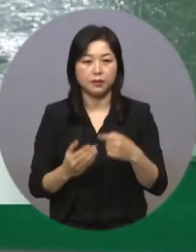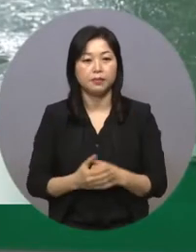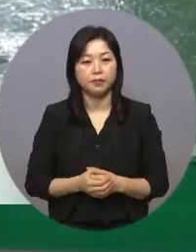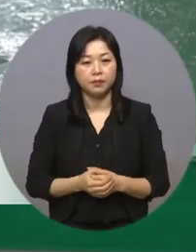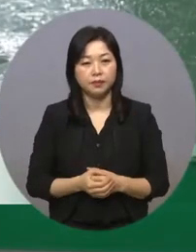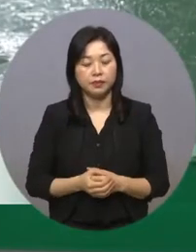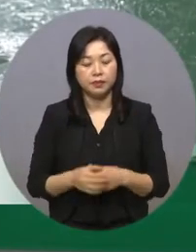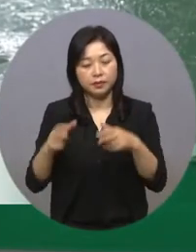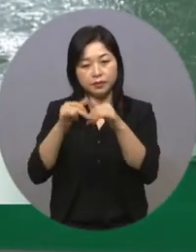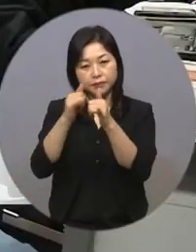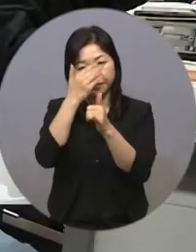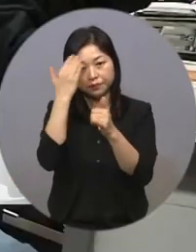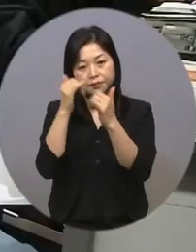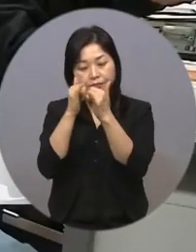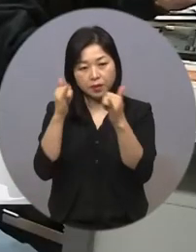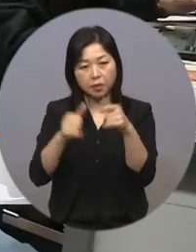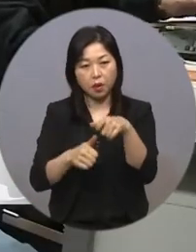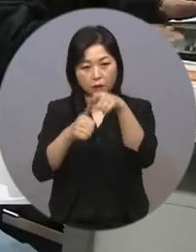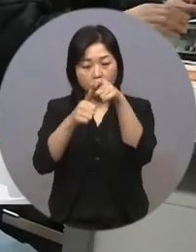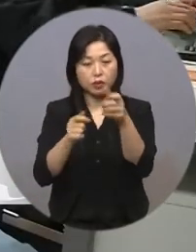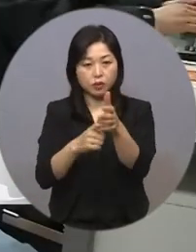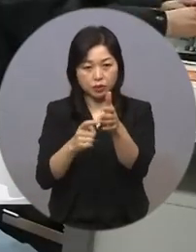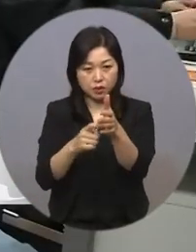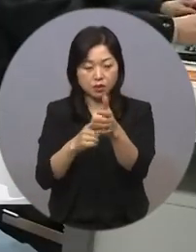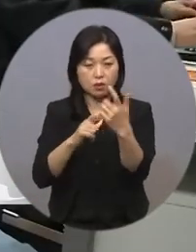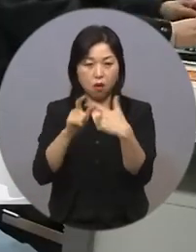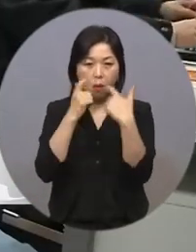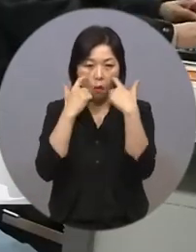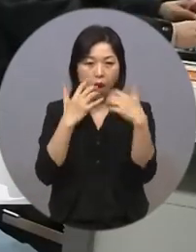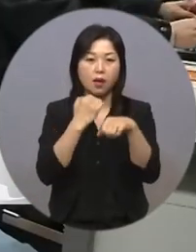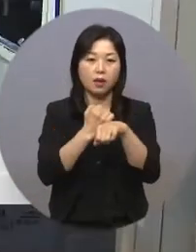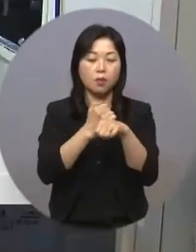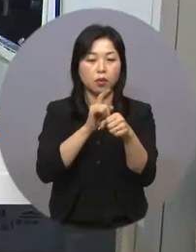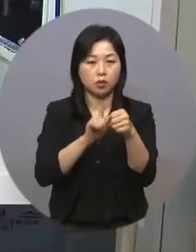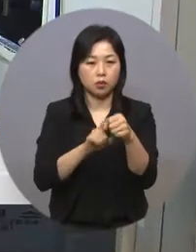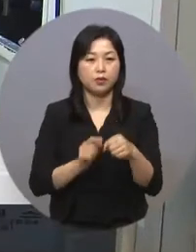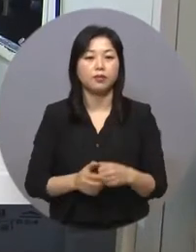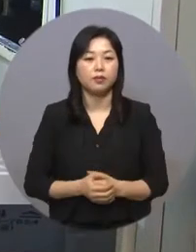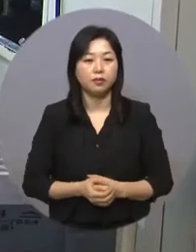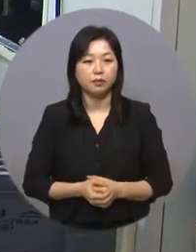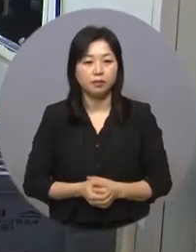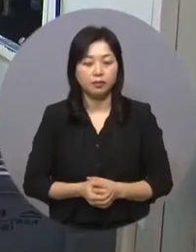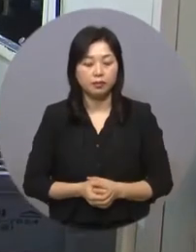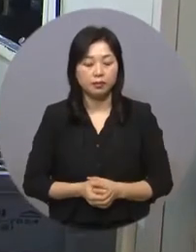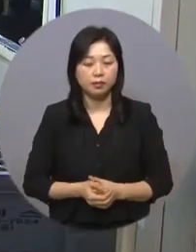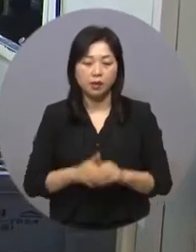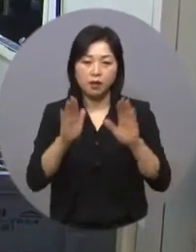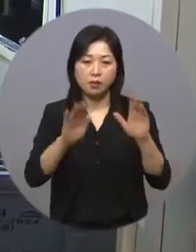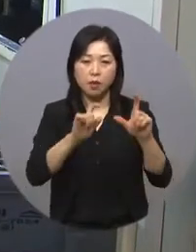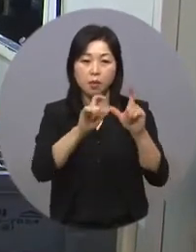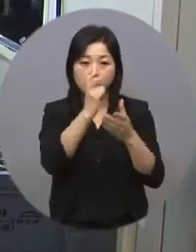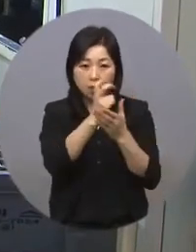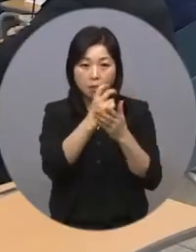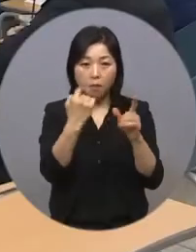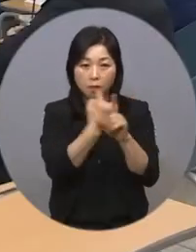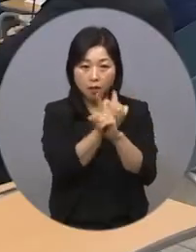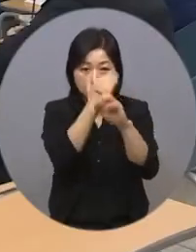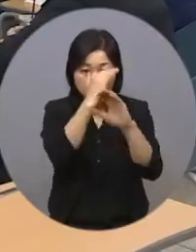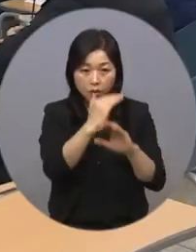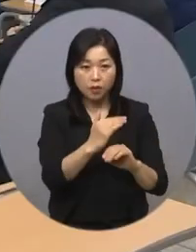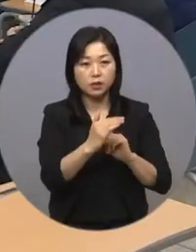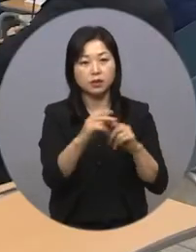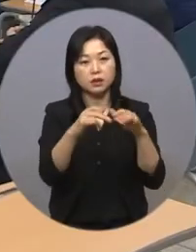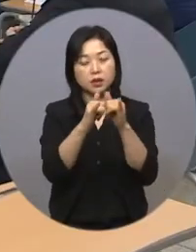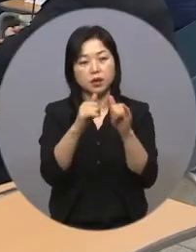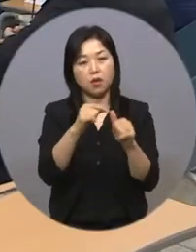이를 통해 창 애인 청년의 고용 촉진을 강화한다는 취지입니다 이번 개정 내용은 이 닯은 장애인 고용